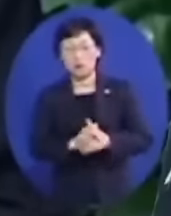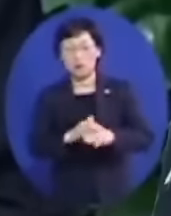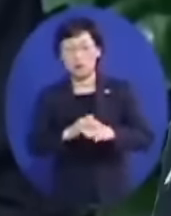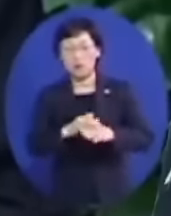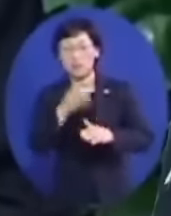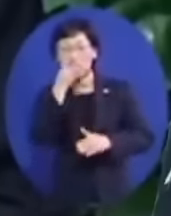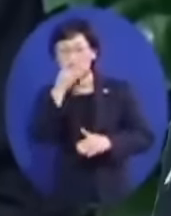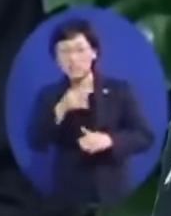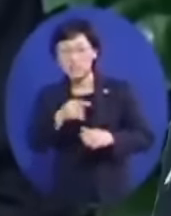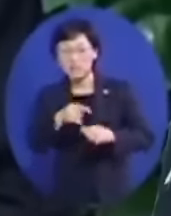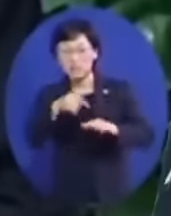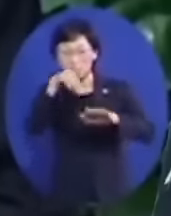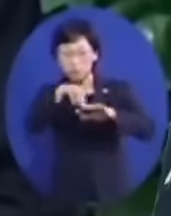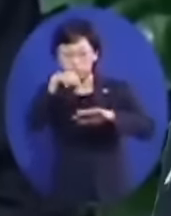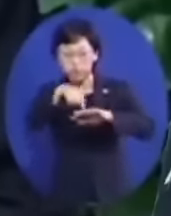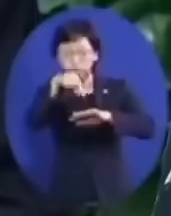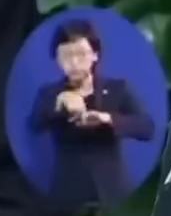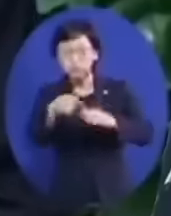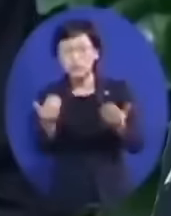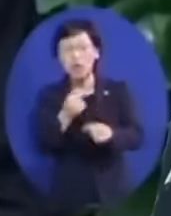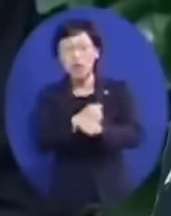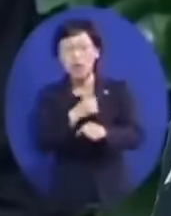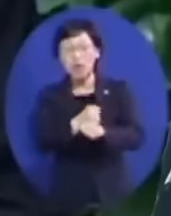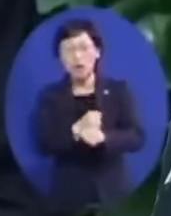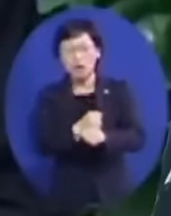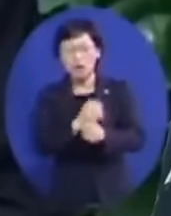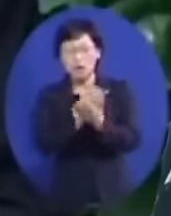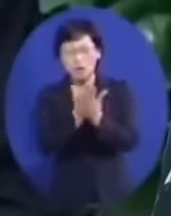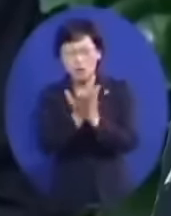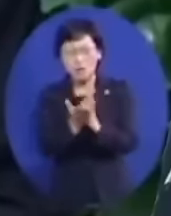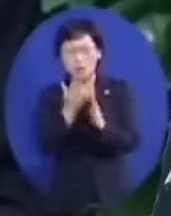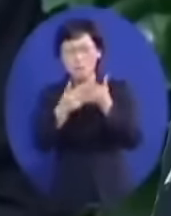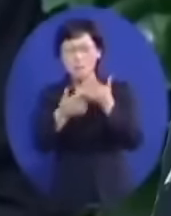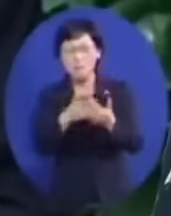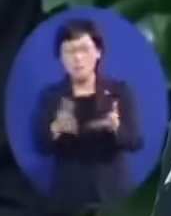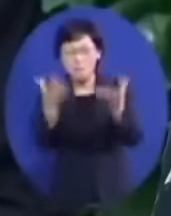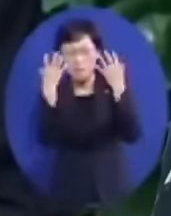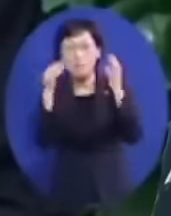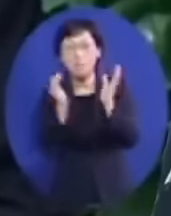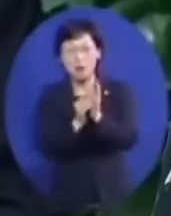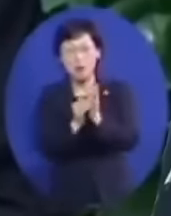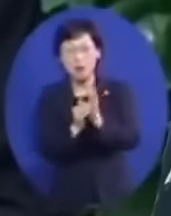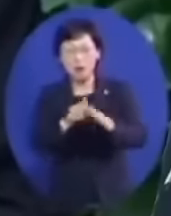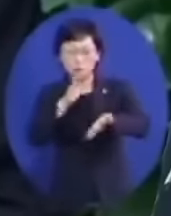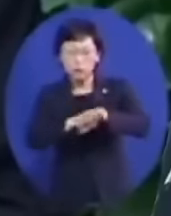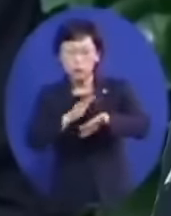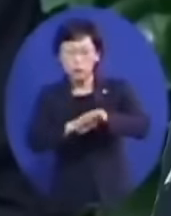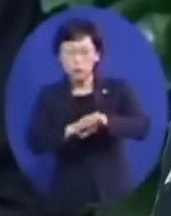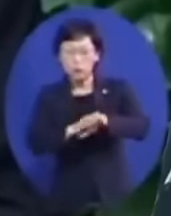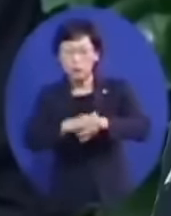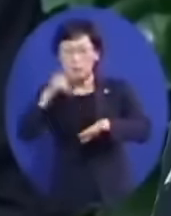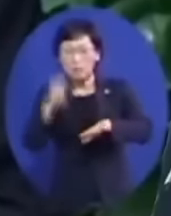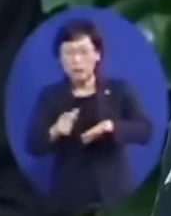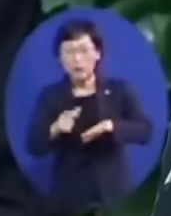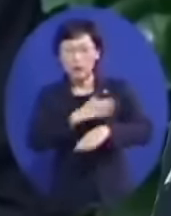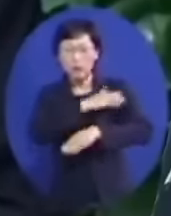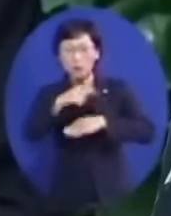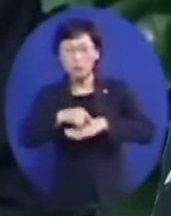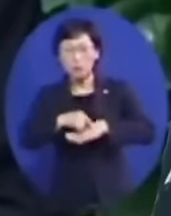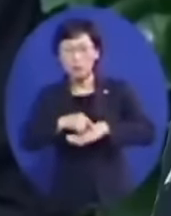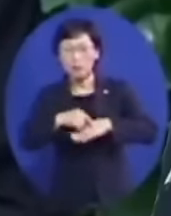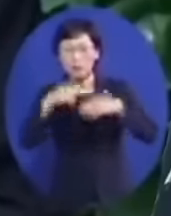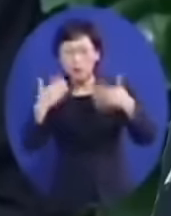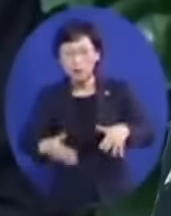돕고 뭐 안 해본 일이 없습니다. 그러면서 손도 거칠고 몸도 거칠고 그런